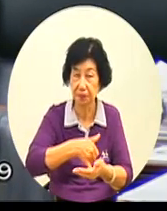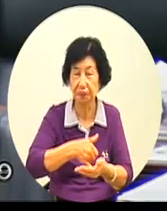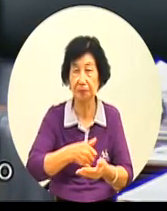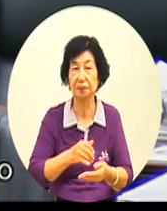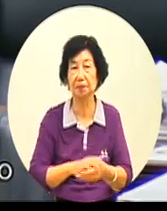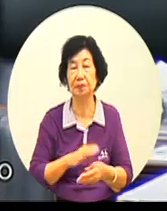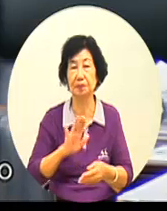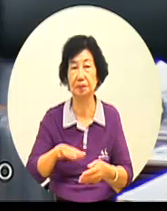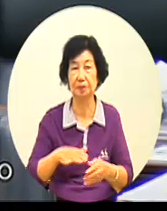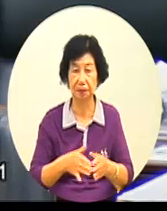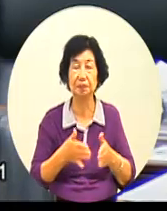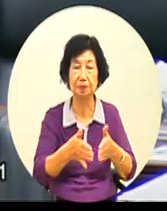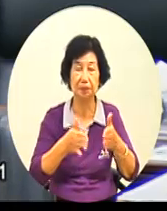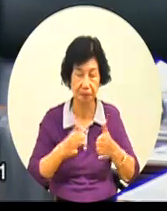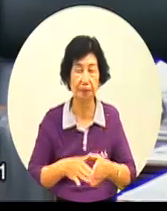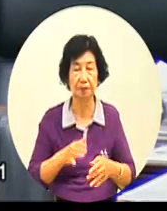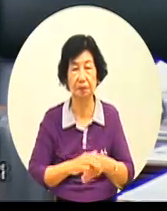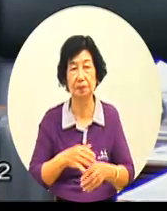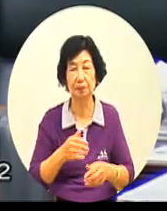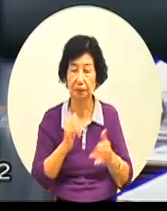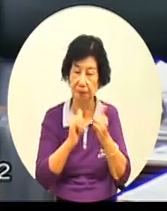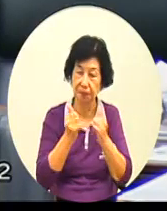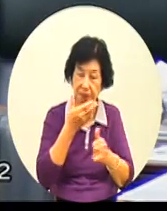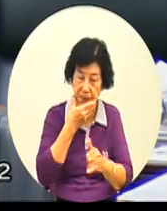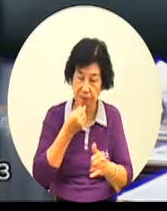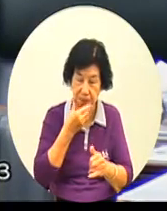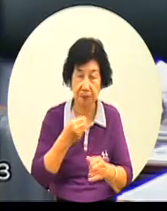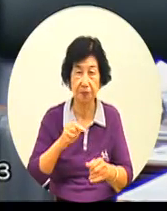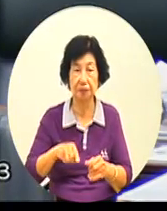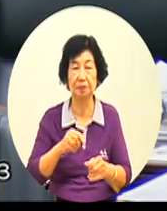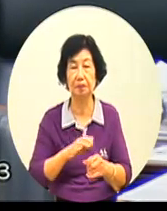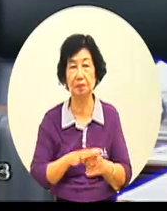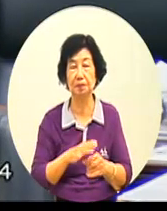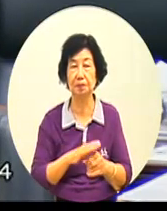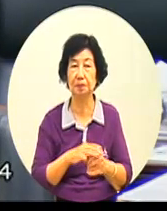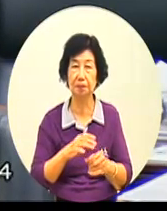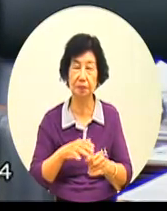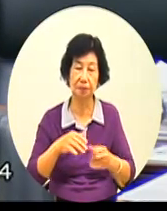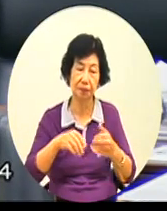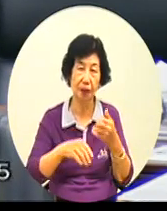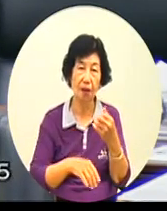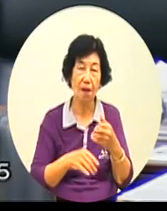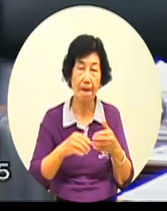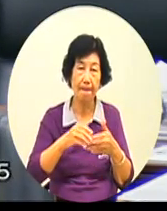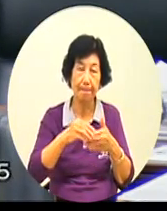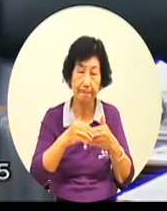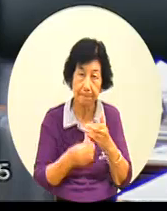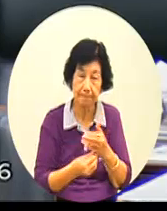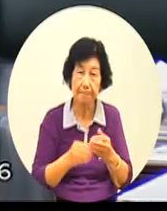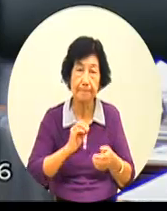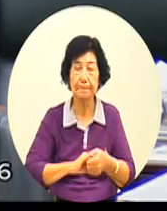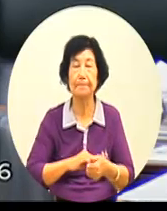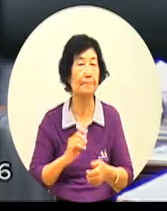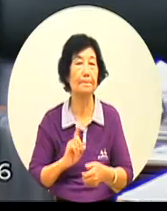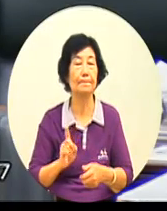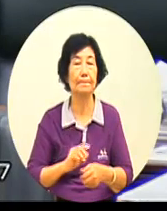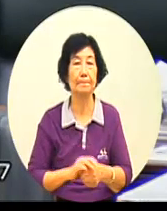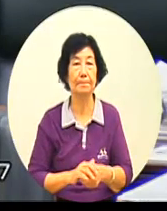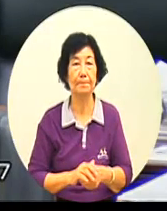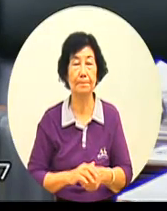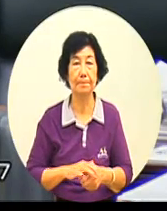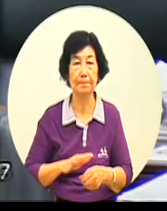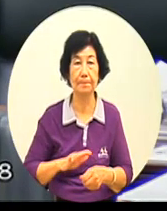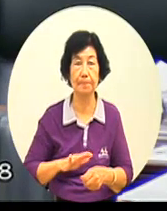这个社会福利呢其实就是你的单身社会政策是什么。那所以有人提倡单身公